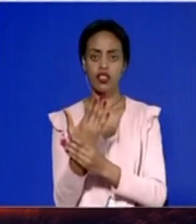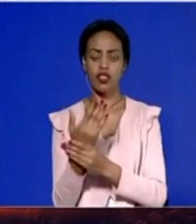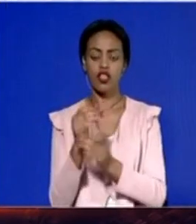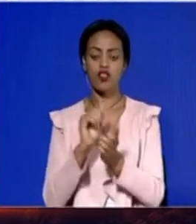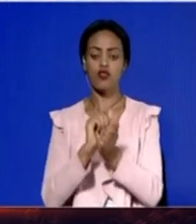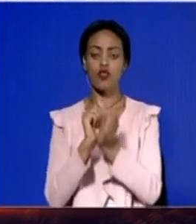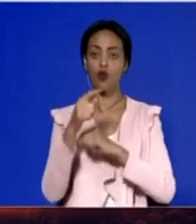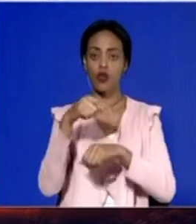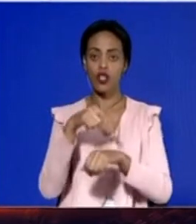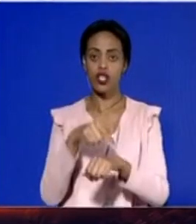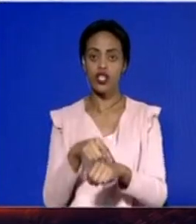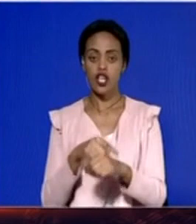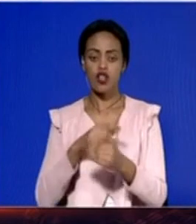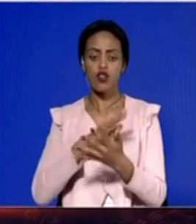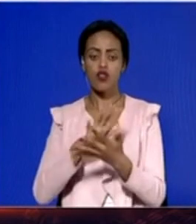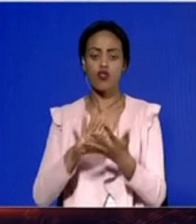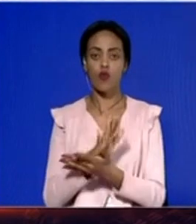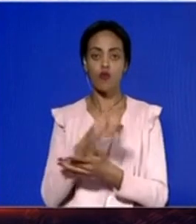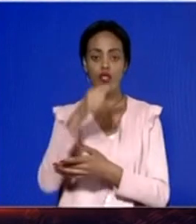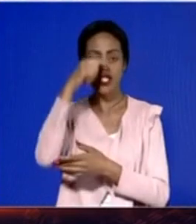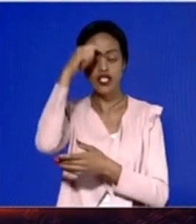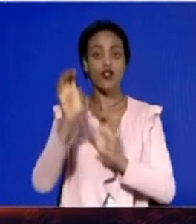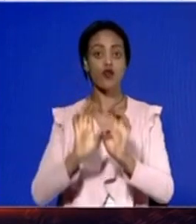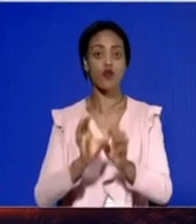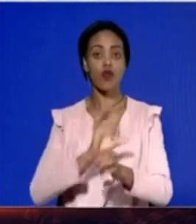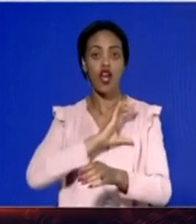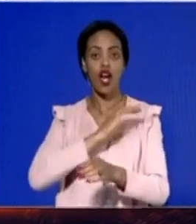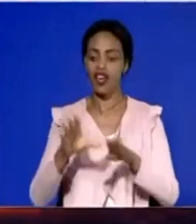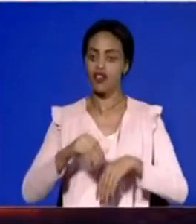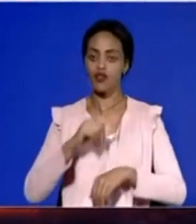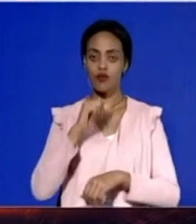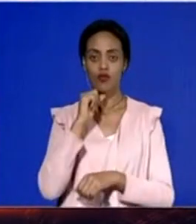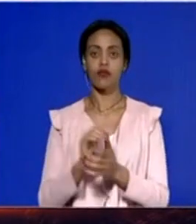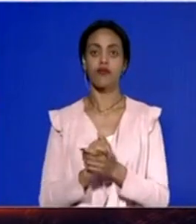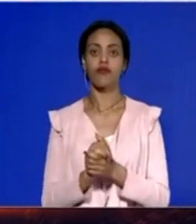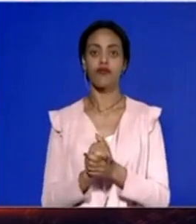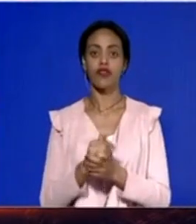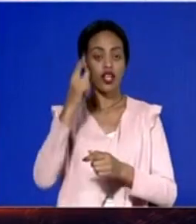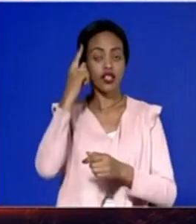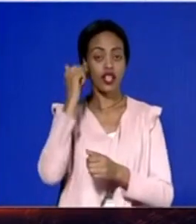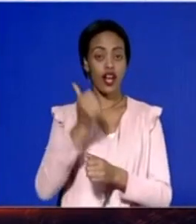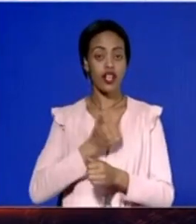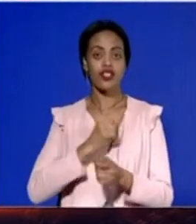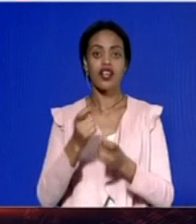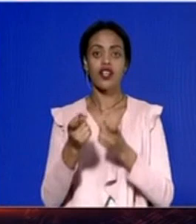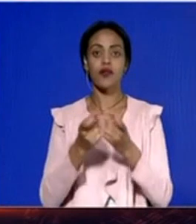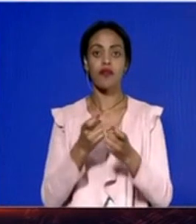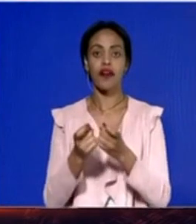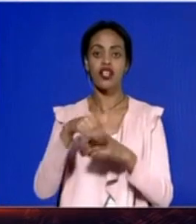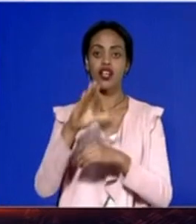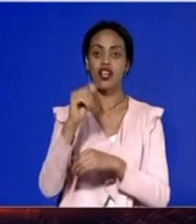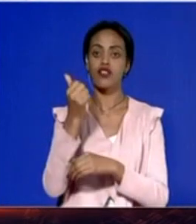ተለወጠሉ ግዜ ንምኽርብሹ ዓርታ ዝገብር ዘሎ ሓይሊ ንሕና ኣይንቕበሎም። ትግራይ ዓርሳ ብዓርሳ ክትመሓድር ልዕሊ 17